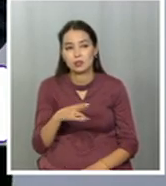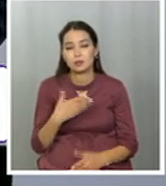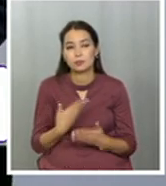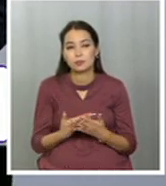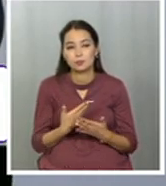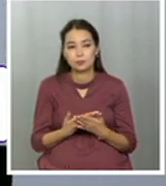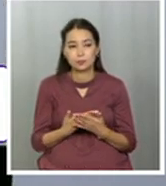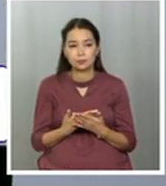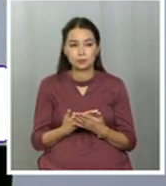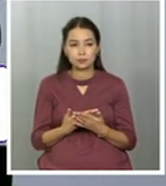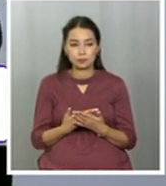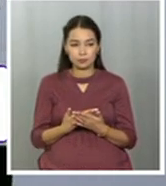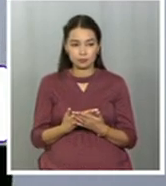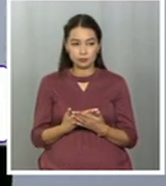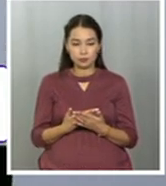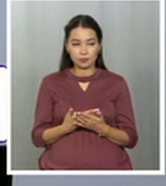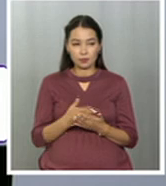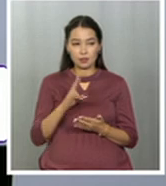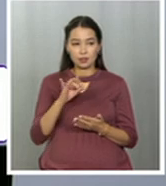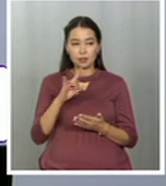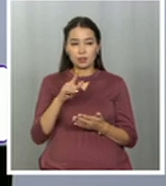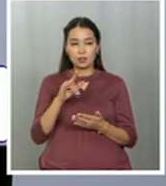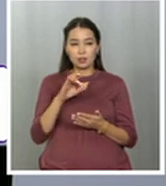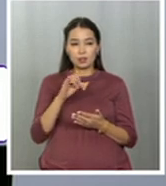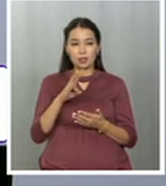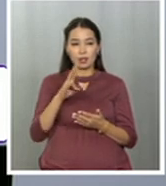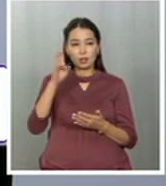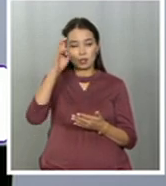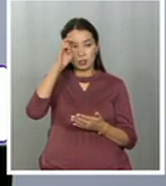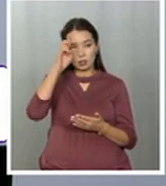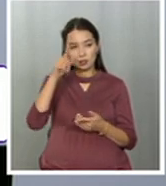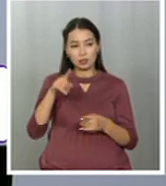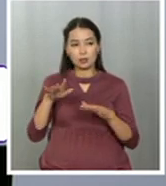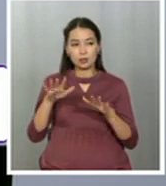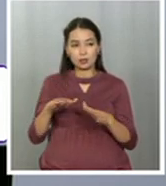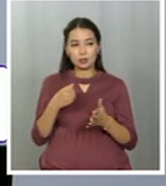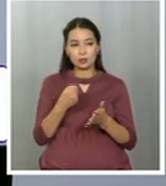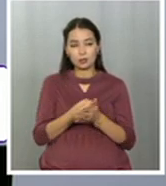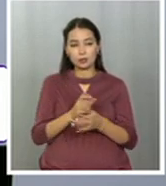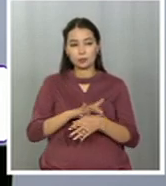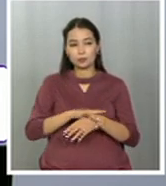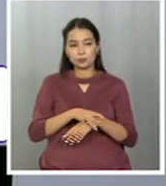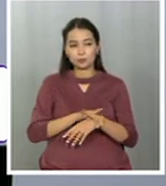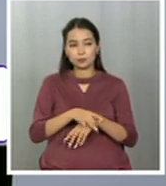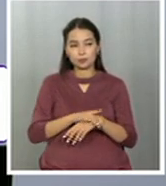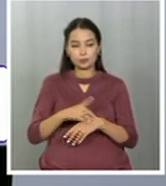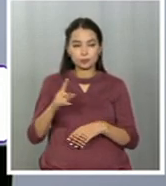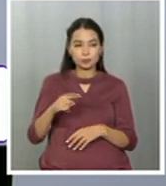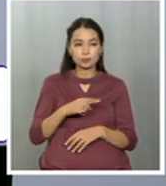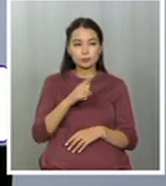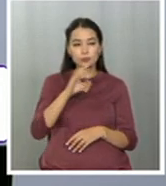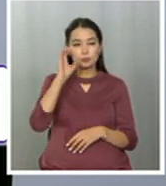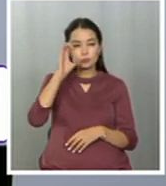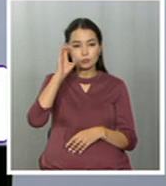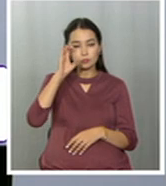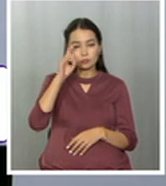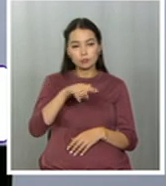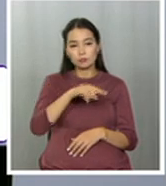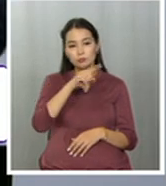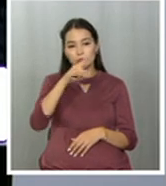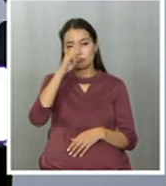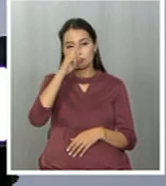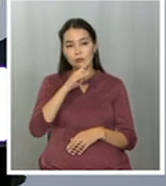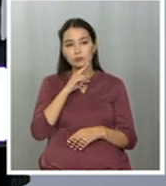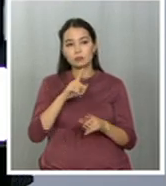Бұл Қырғызстан мемлекеті, Қырғызстан аумағынан басталып Тәжікстанға, ол арқылы Өзбекстанға және Қазақстан аумақтары арқылы